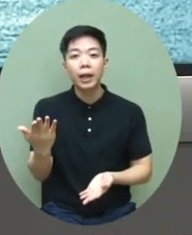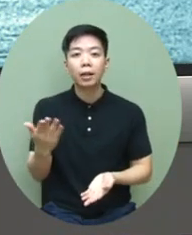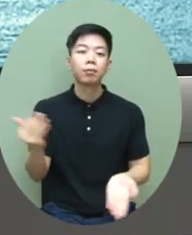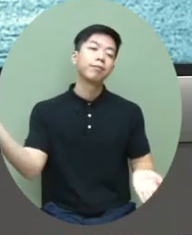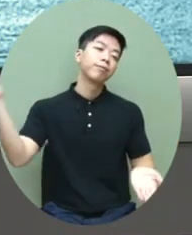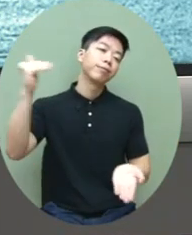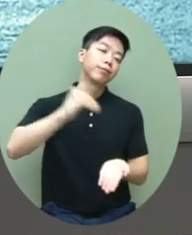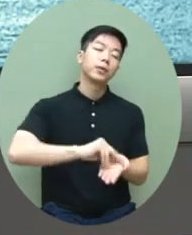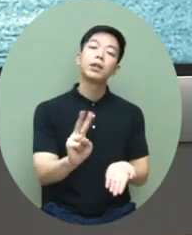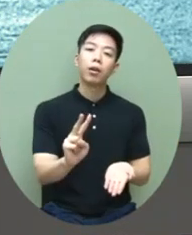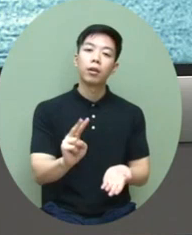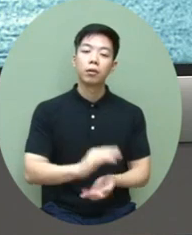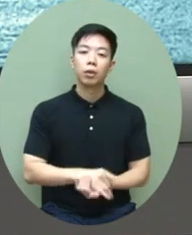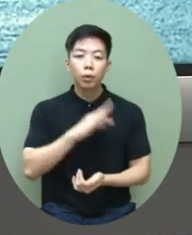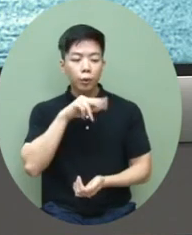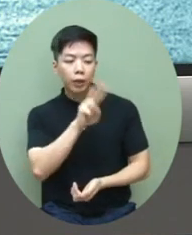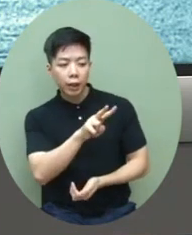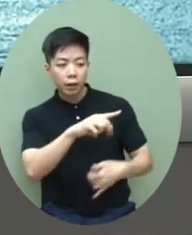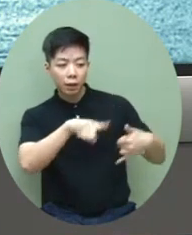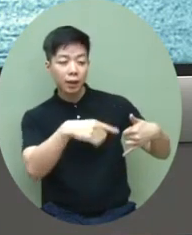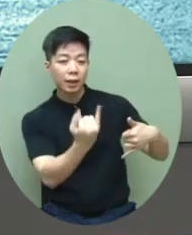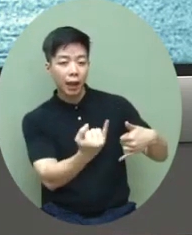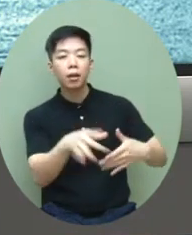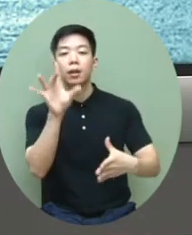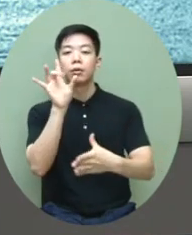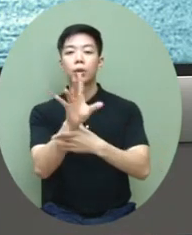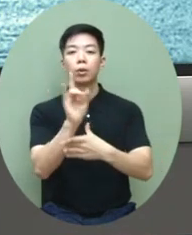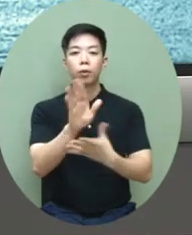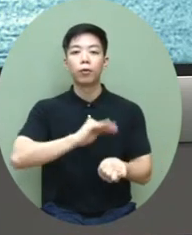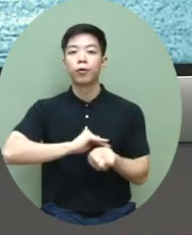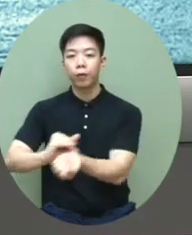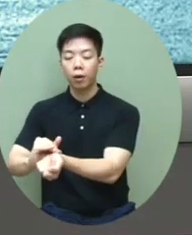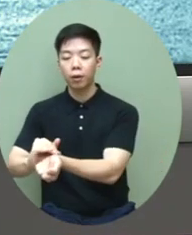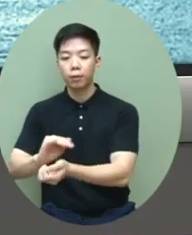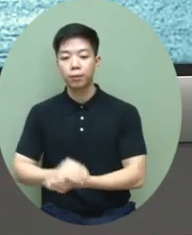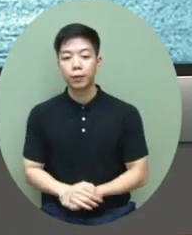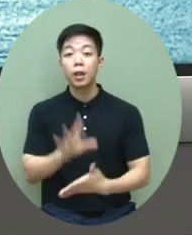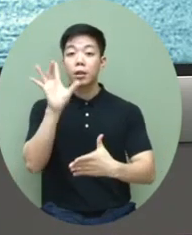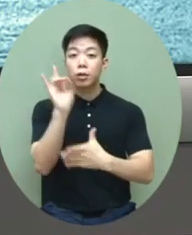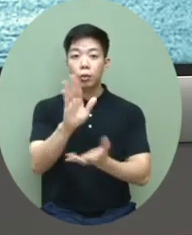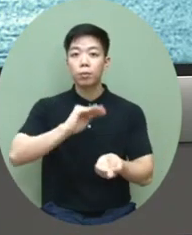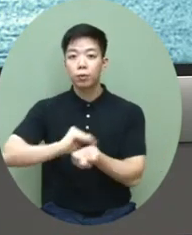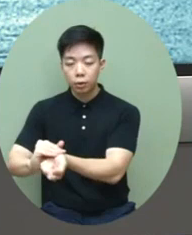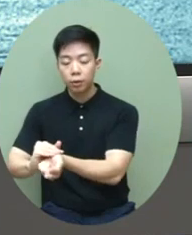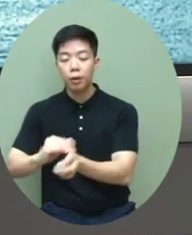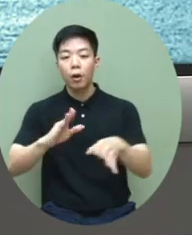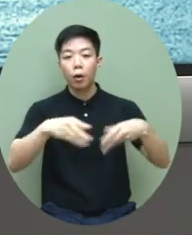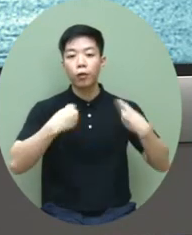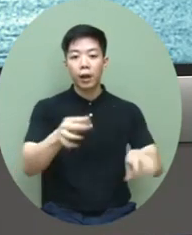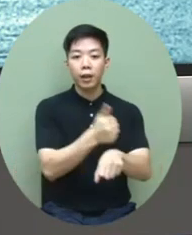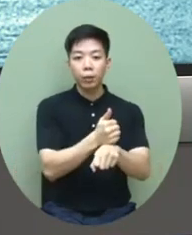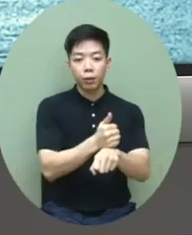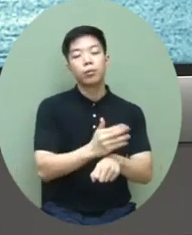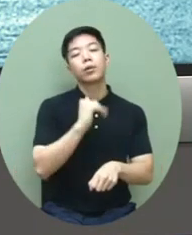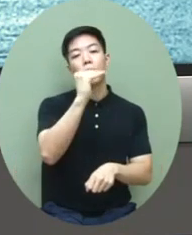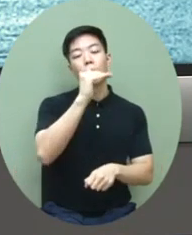覺佢已經開始轉差，一定係嗰個治療嗰個機率，即係成功機率一定係越高嘅嚇。咁但係又即係